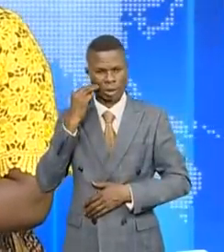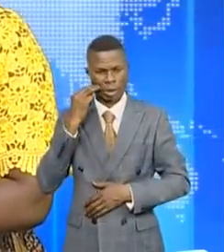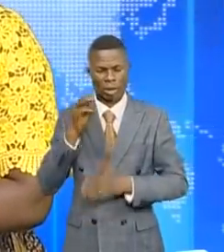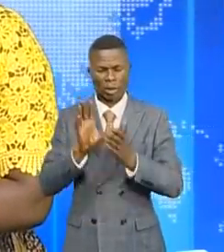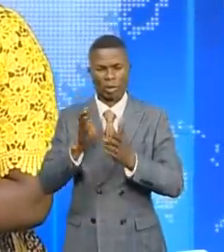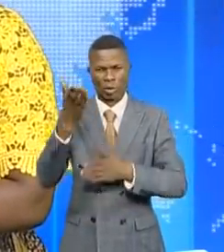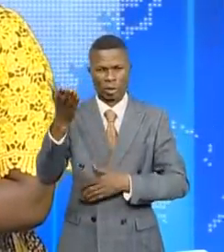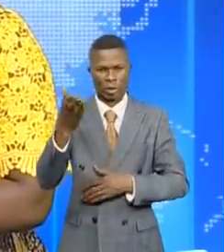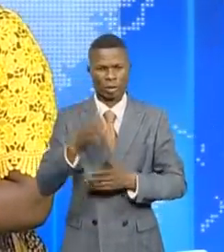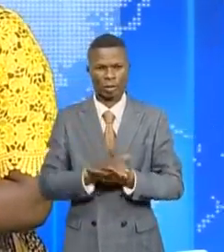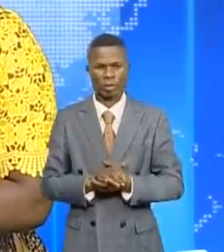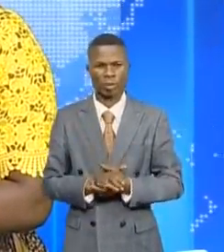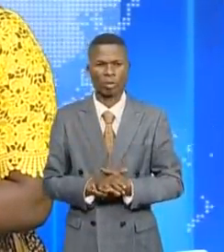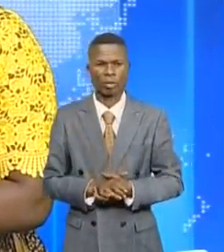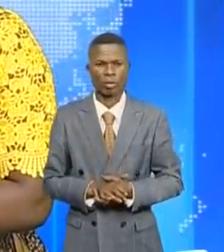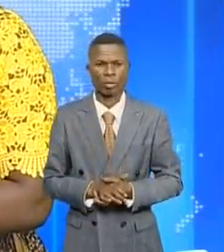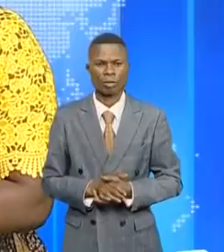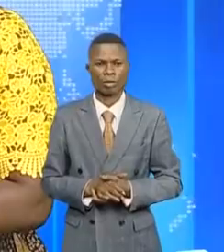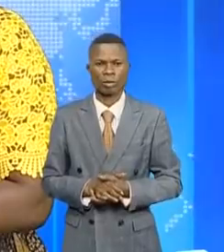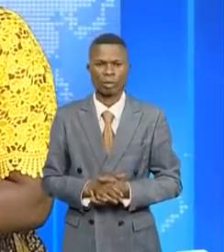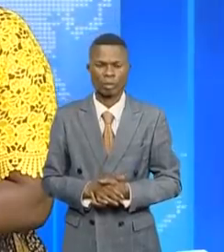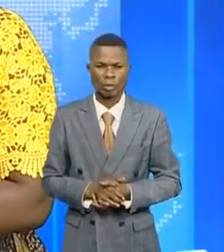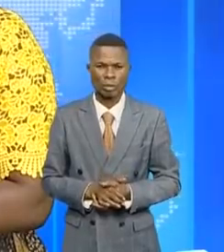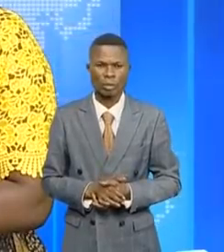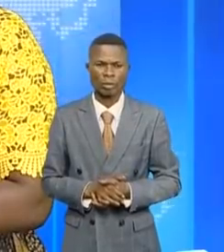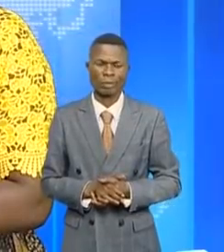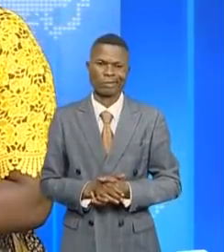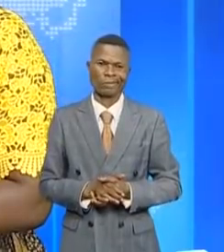Kondé dans le site Kivu.